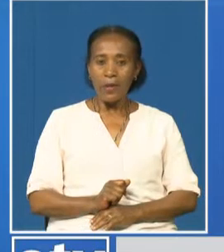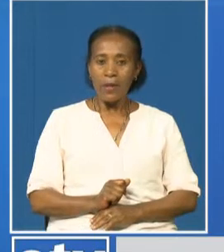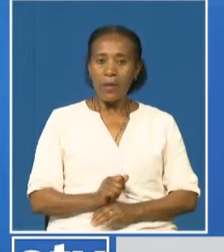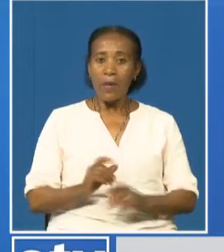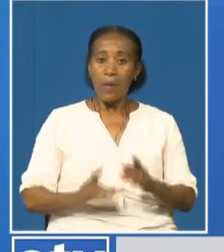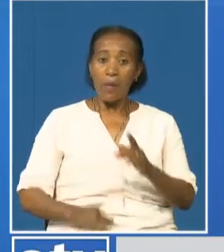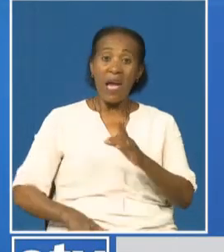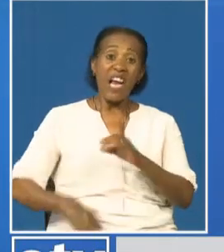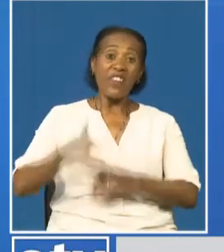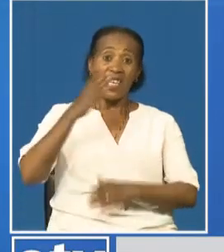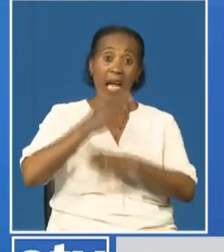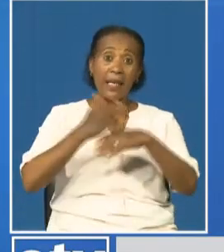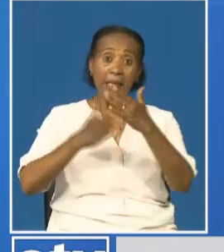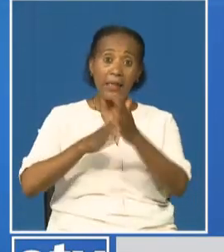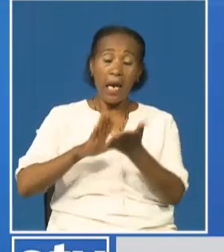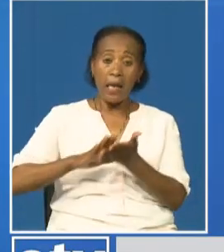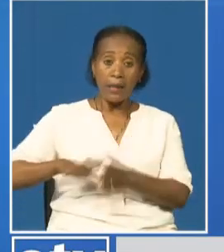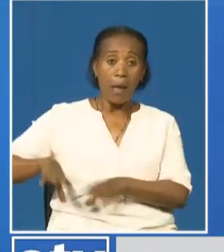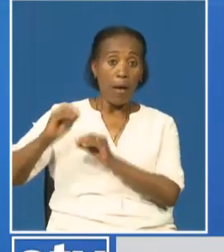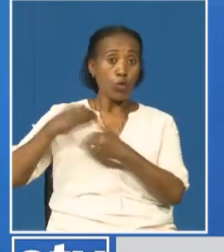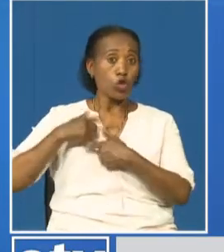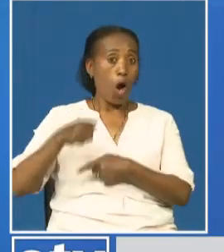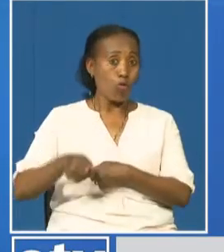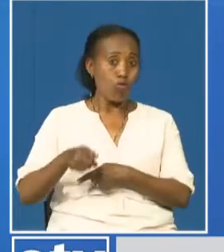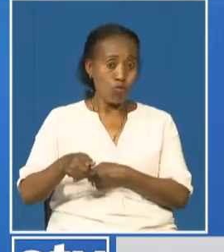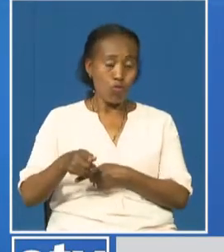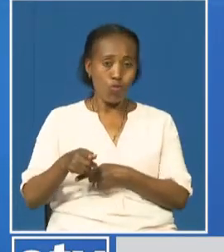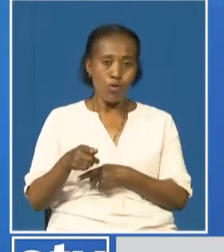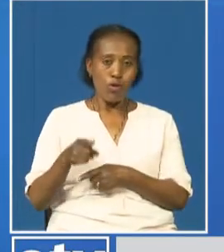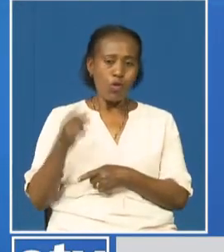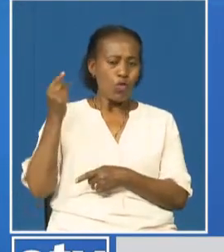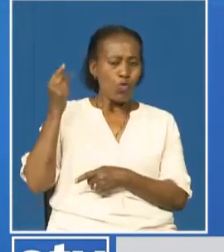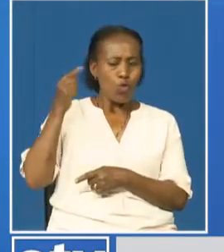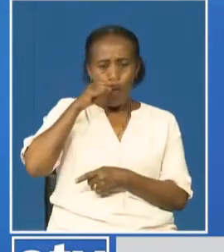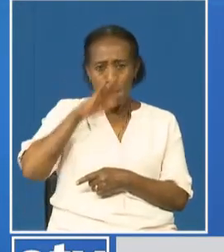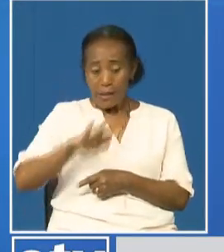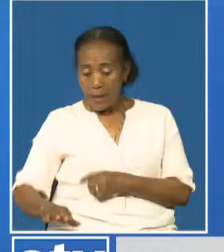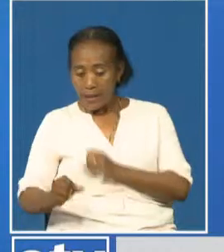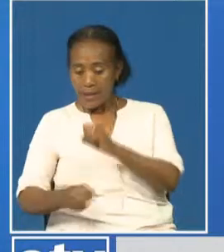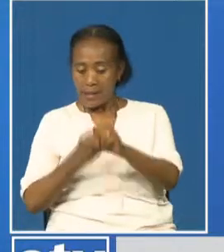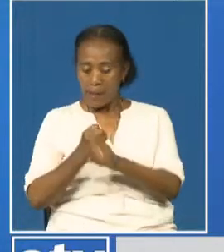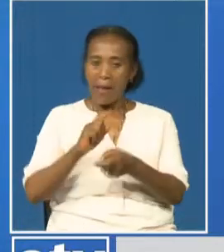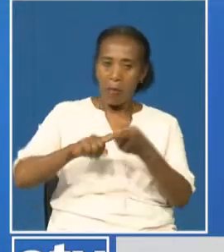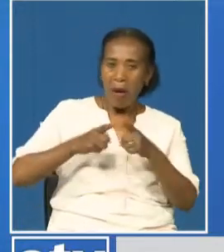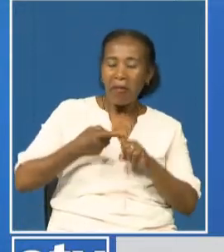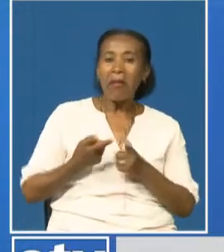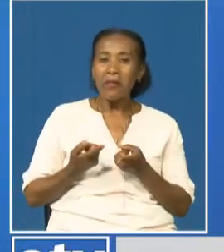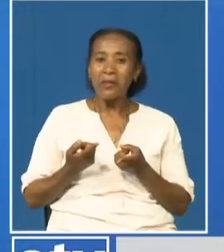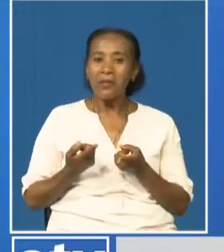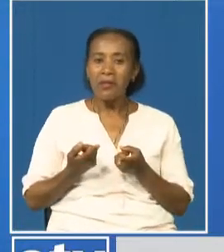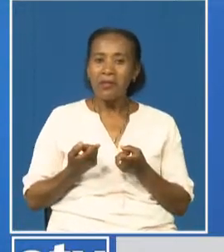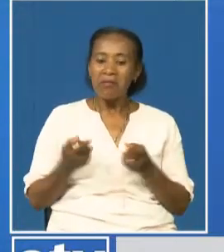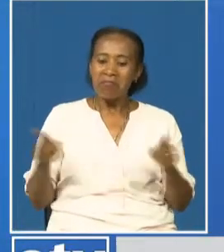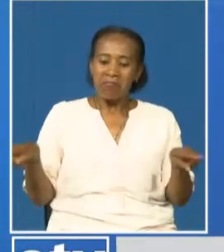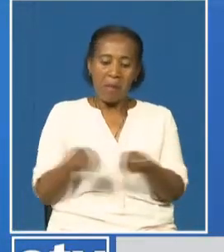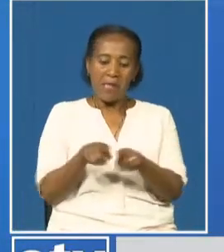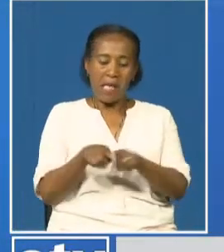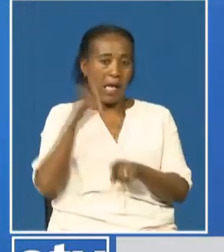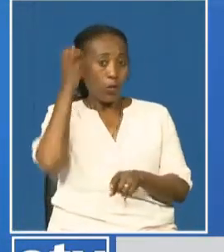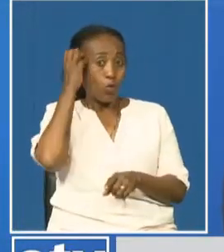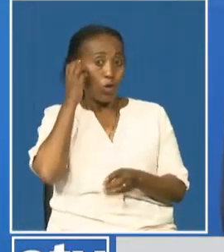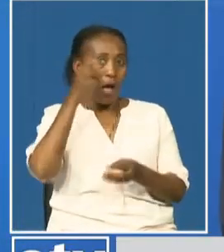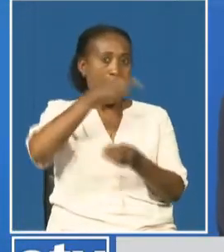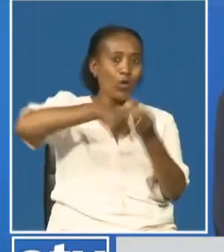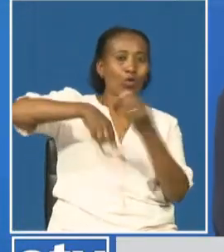በሃይ ስኩል እድሜ ያሉ ልጆችም ከድሮ በህፃንነት እድሜ ጓደኝነት በተመሳሳይ ጾታ